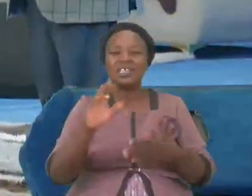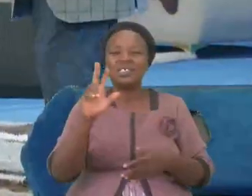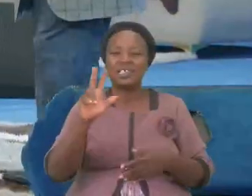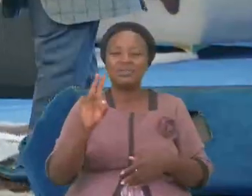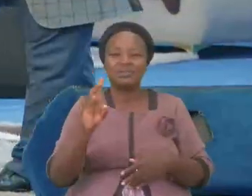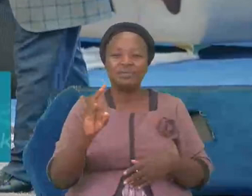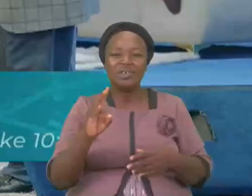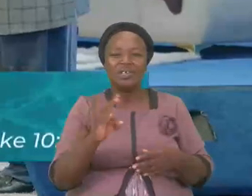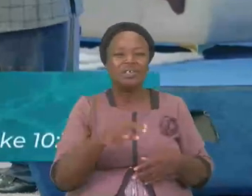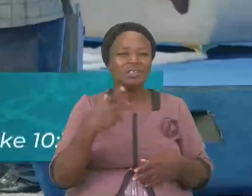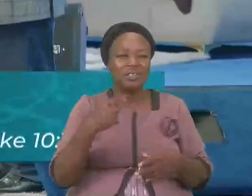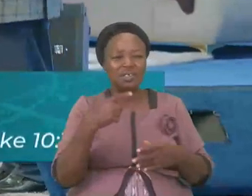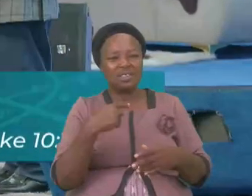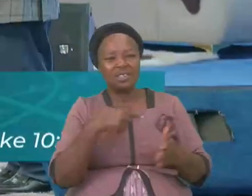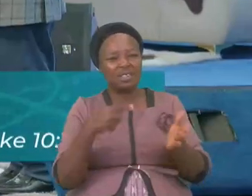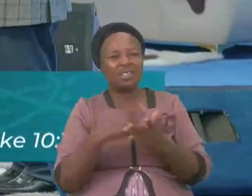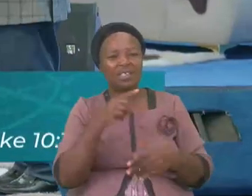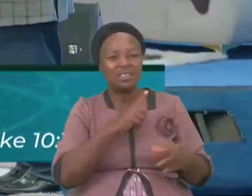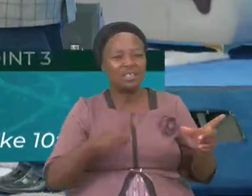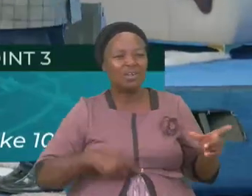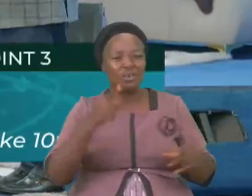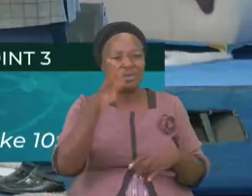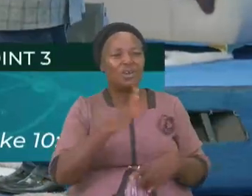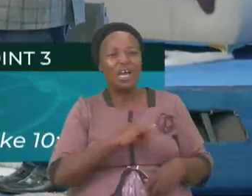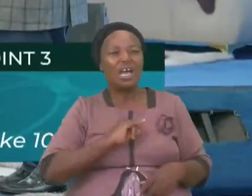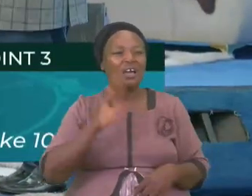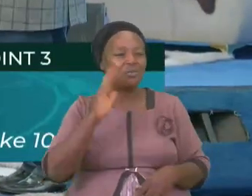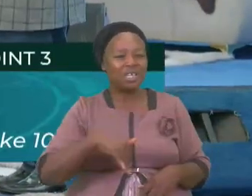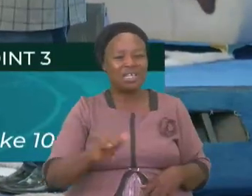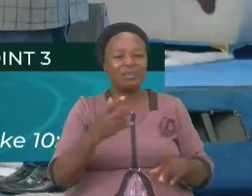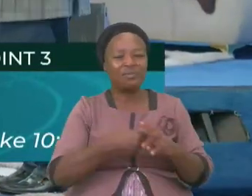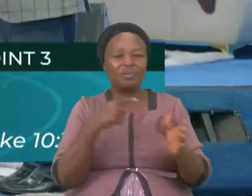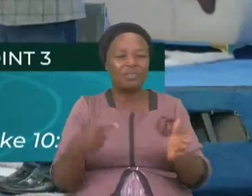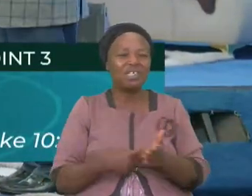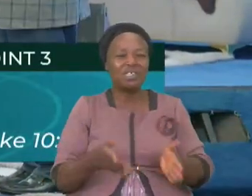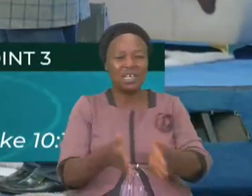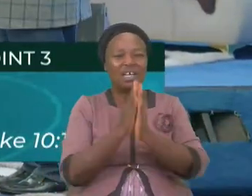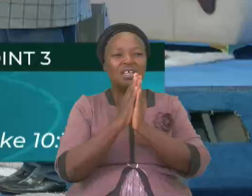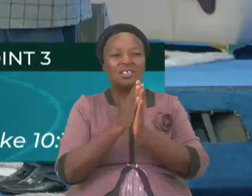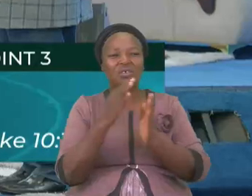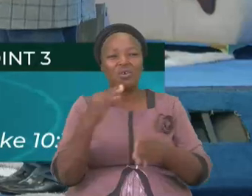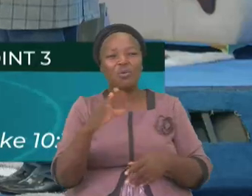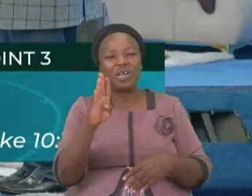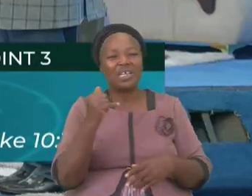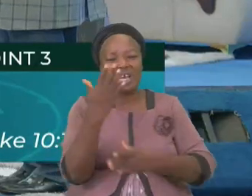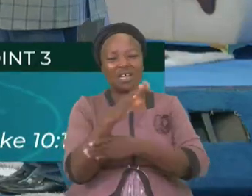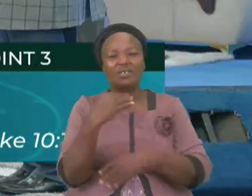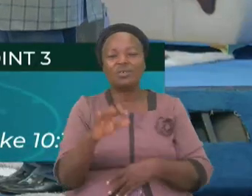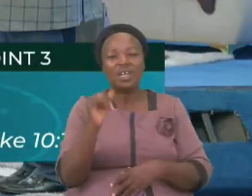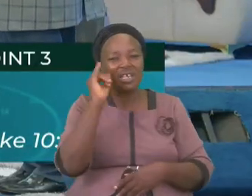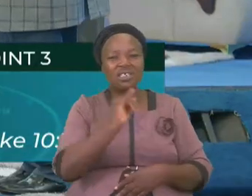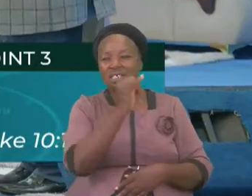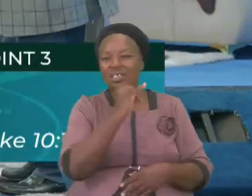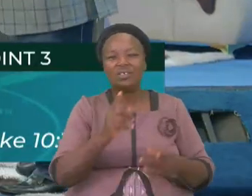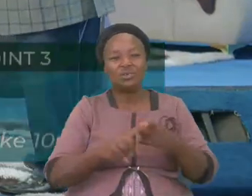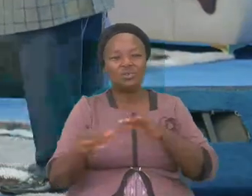Verset 37. Ainsi parle le Seigneur l'Éternel. Voici encore sur quoi je me laisserai fléchir par la maison d'Israël. Voici ce